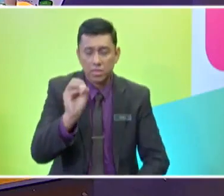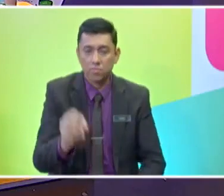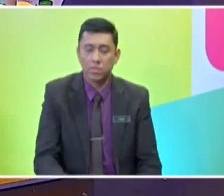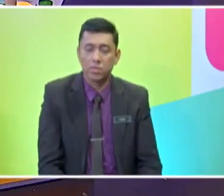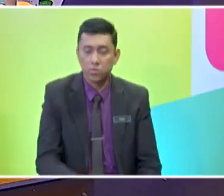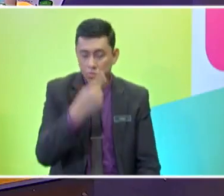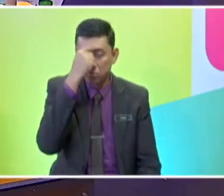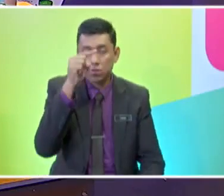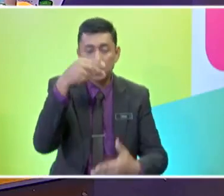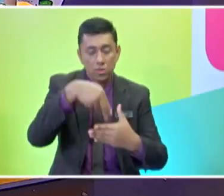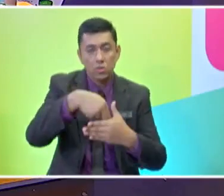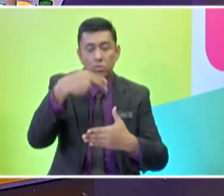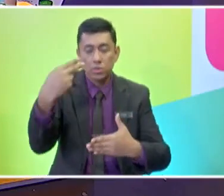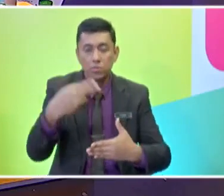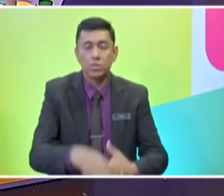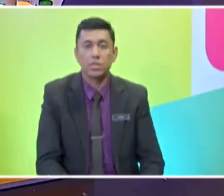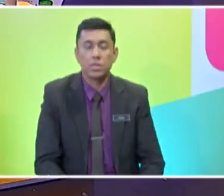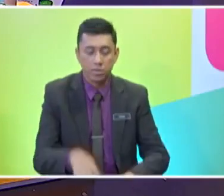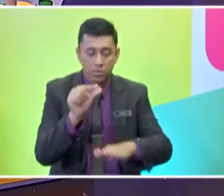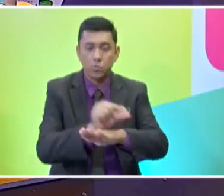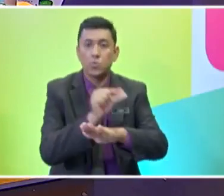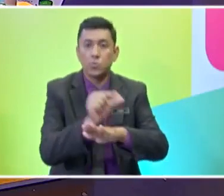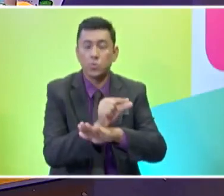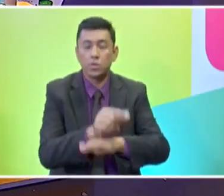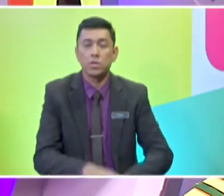untuk tahun satu gunakanlah